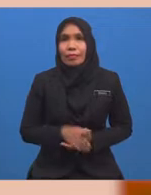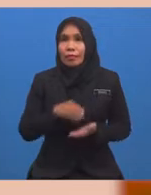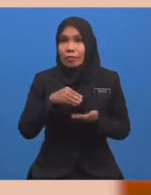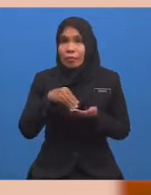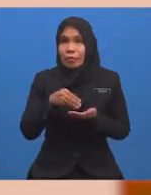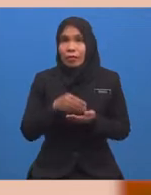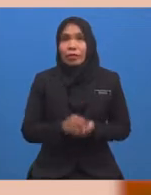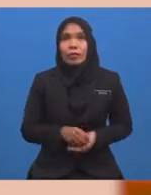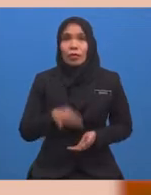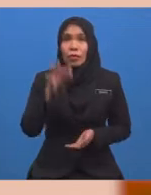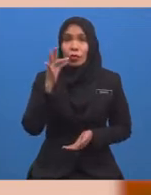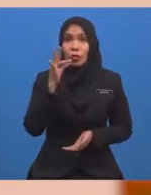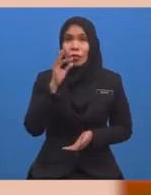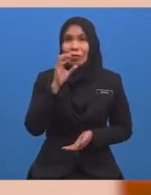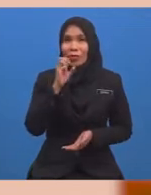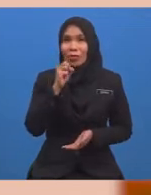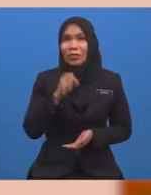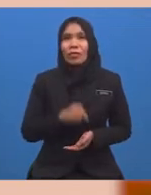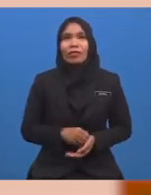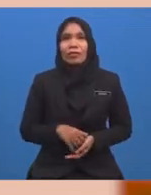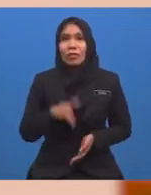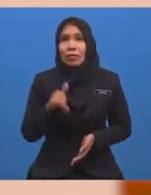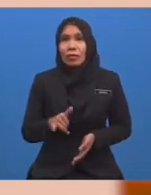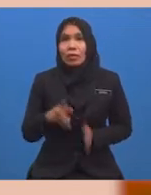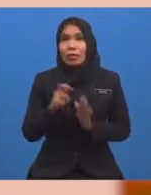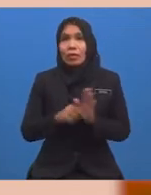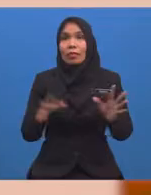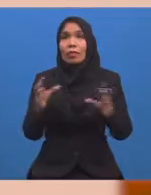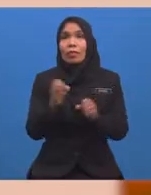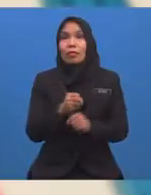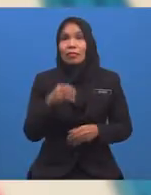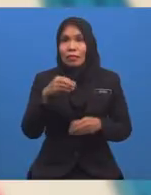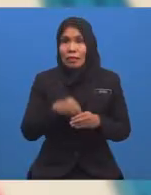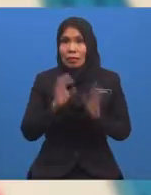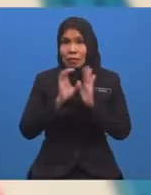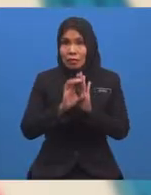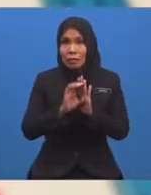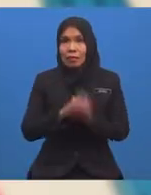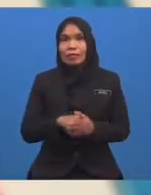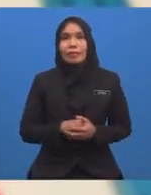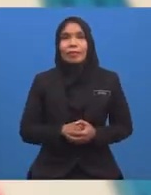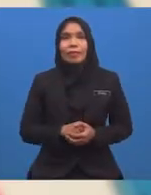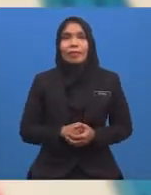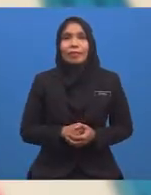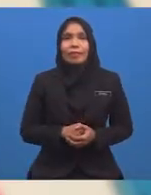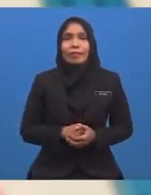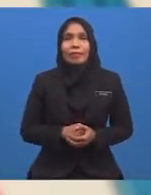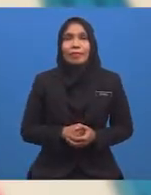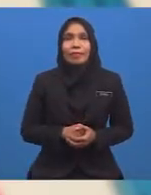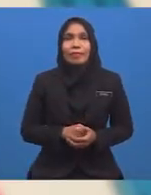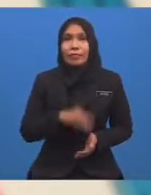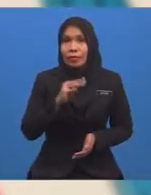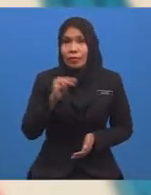ke contoh kadar and tahukah murid-murid Apa itu kadar and